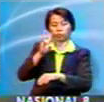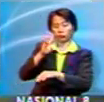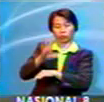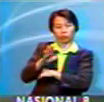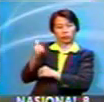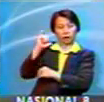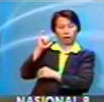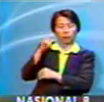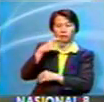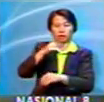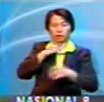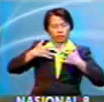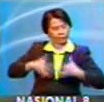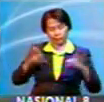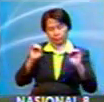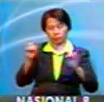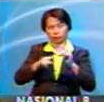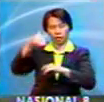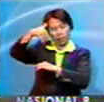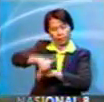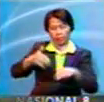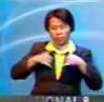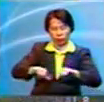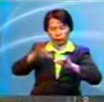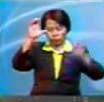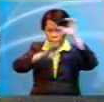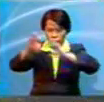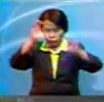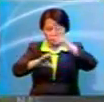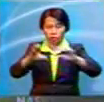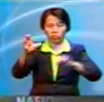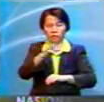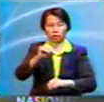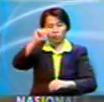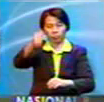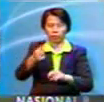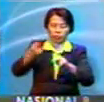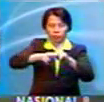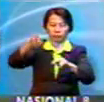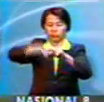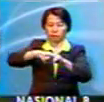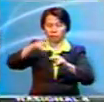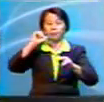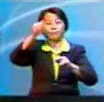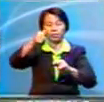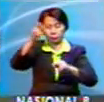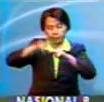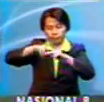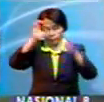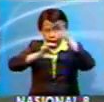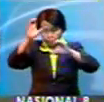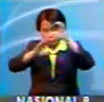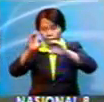tadi. Mereka tidak berputus asa kerana malam ini teruskan lagi usaha mencari dan esok akan dilipatkan lagi anggota ACR